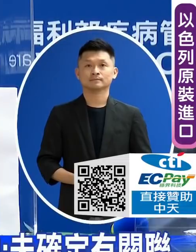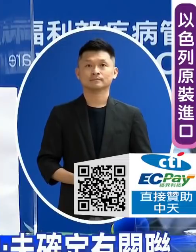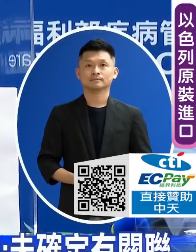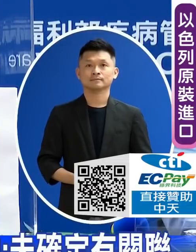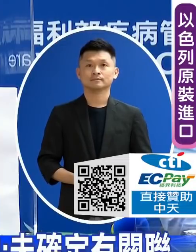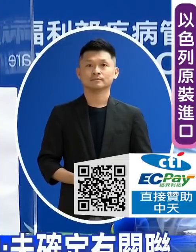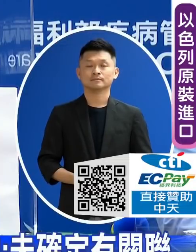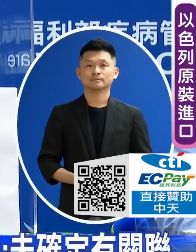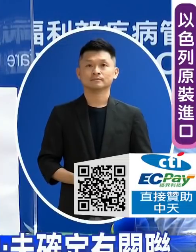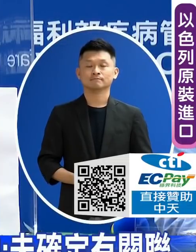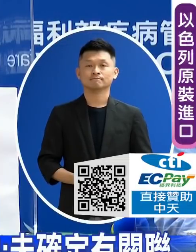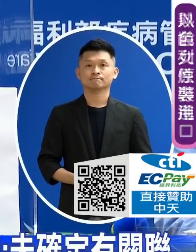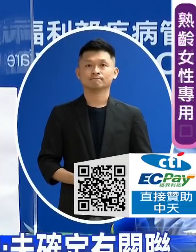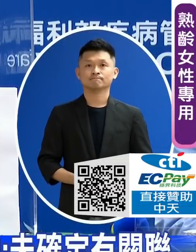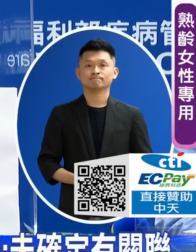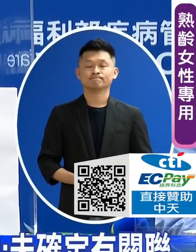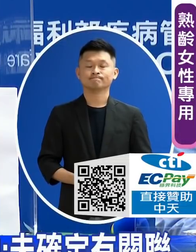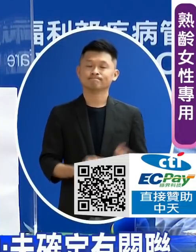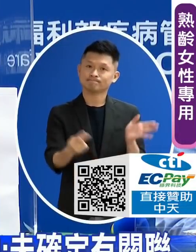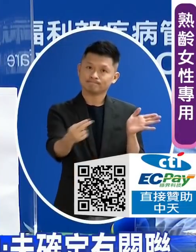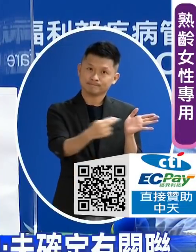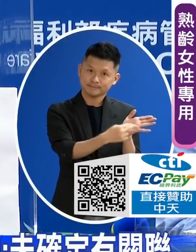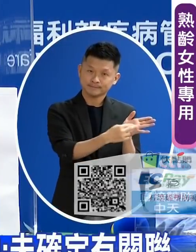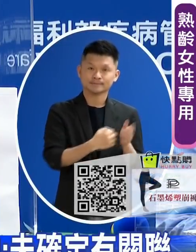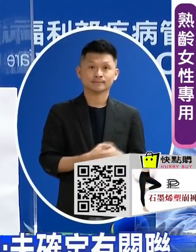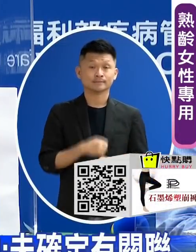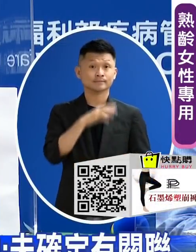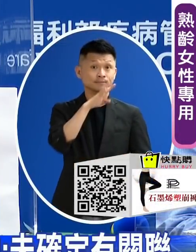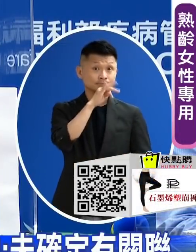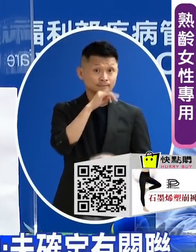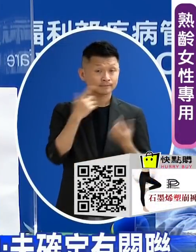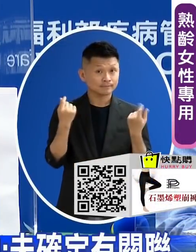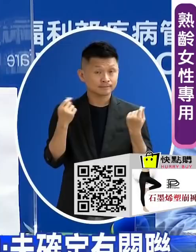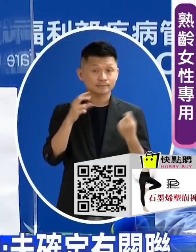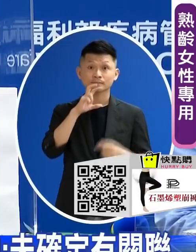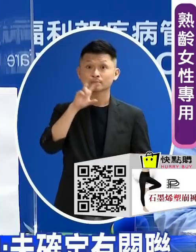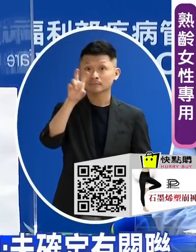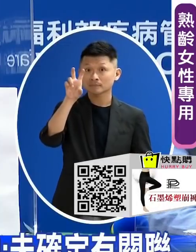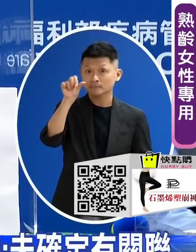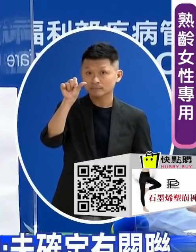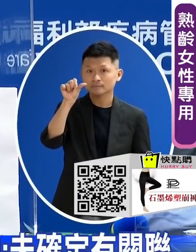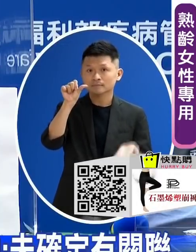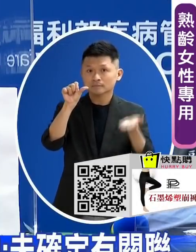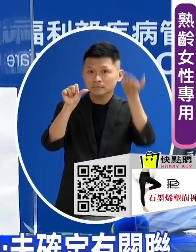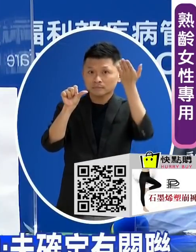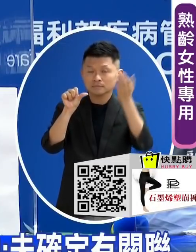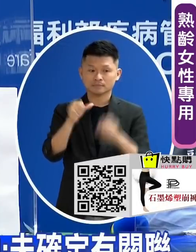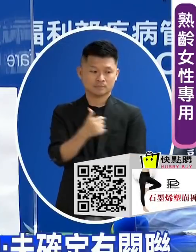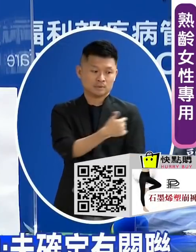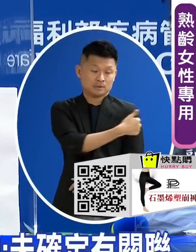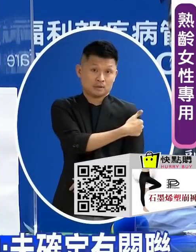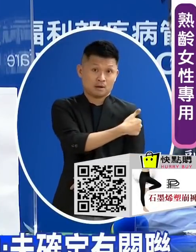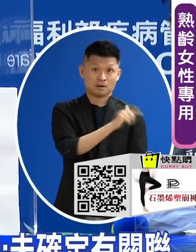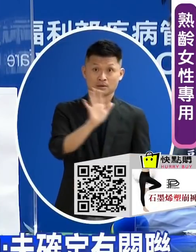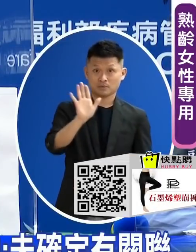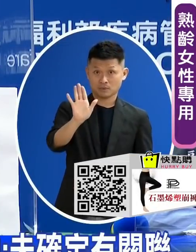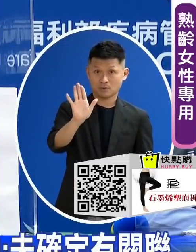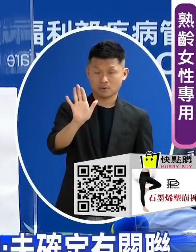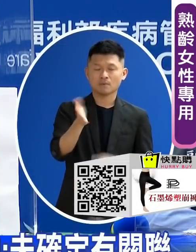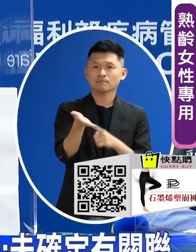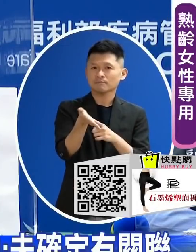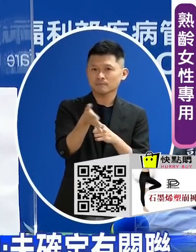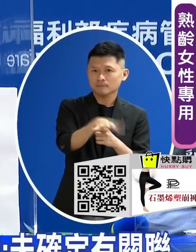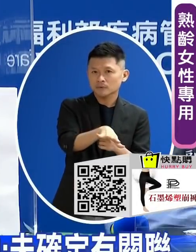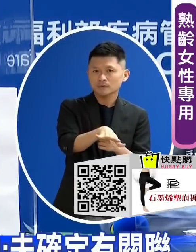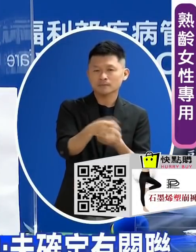好，所以我们来看看哈，就是用同年龄75岁以上哈施打疫苗的一个哈死亡的一